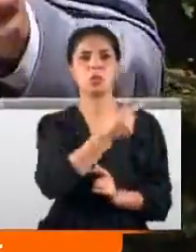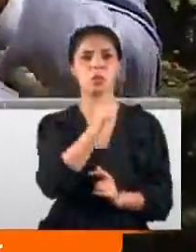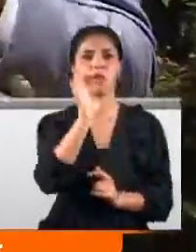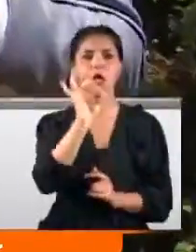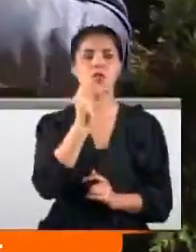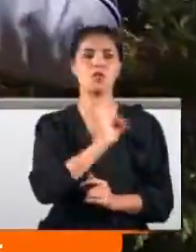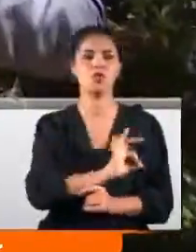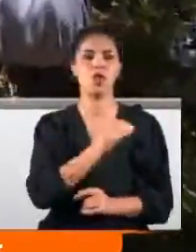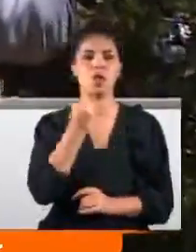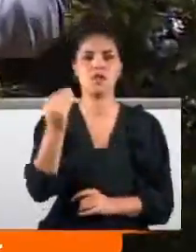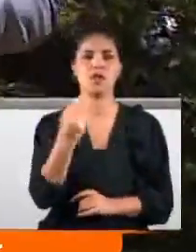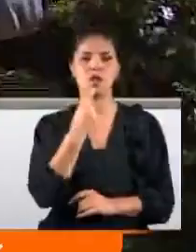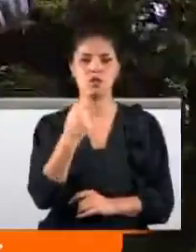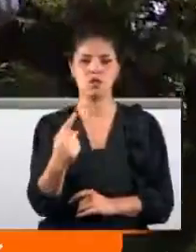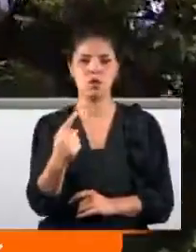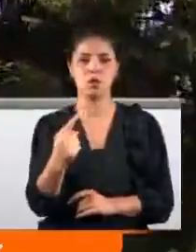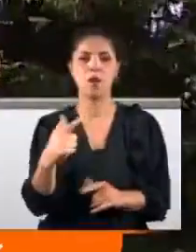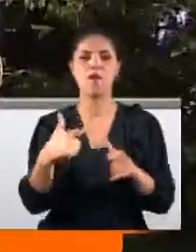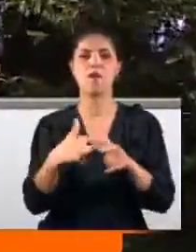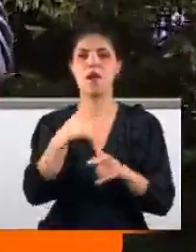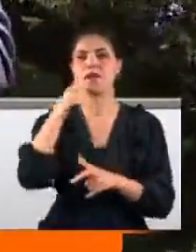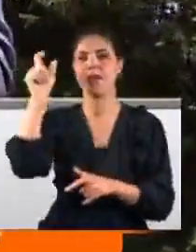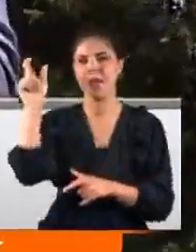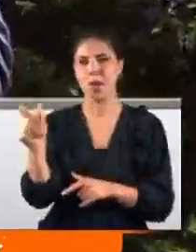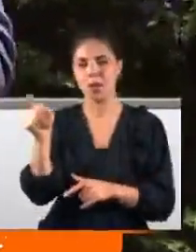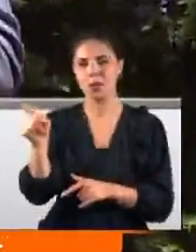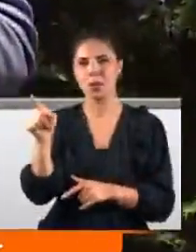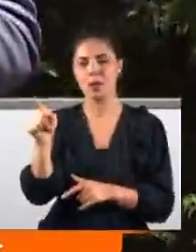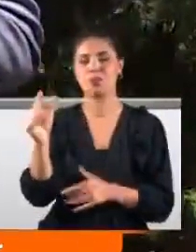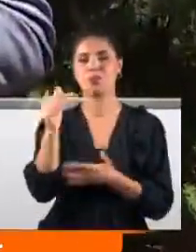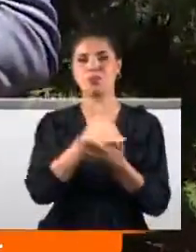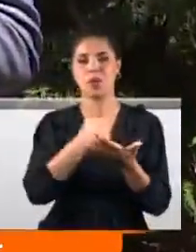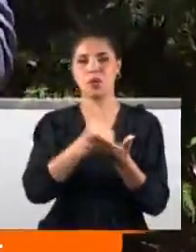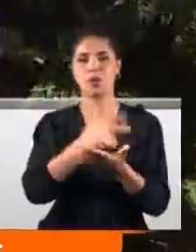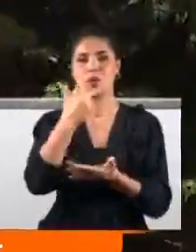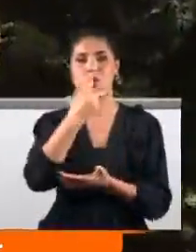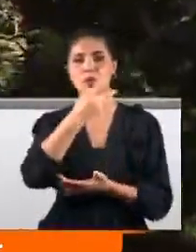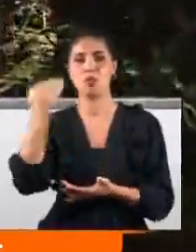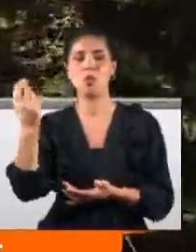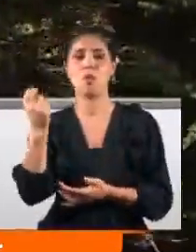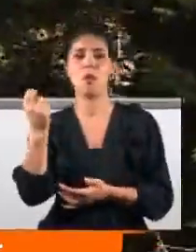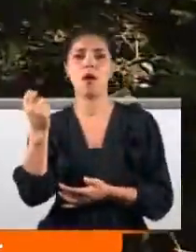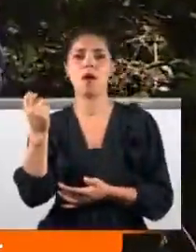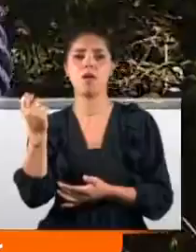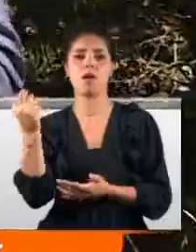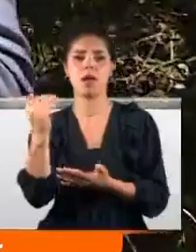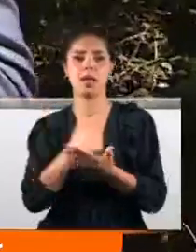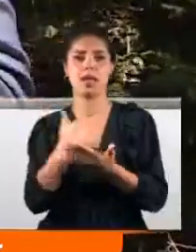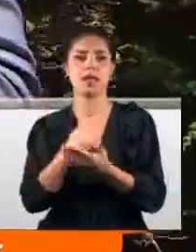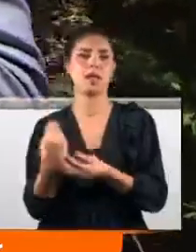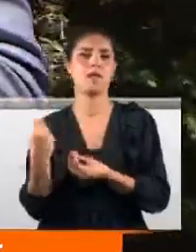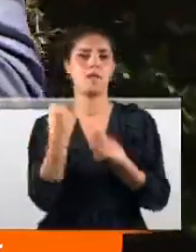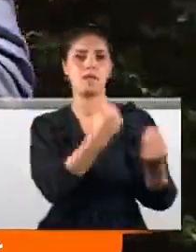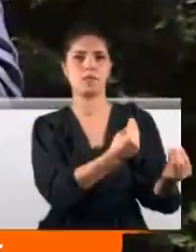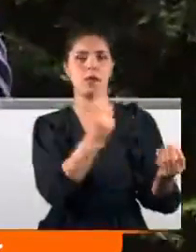vaat etmişti kısa süre içerisinde. Fatih Kuru da o yatırımcılardan biri ve yaklaşık 3 milyon lira yatırım yaptı.